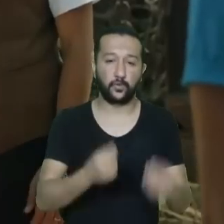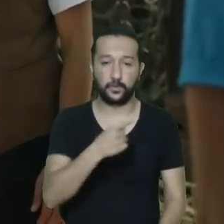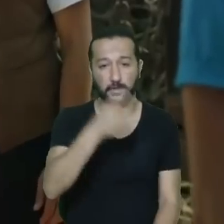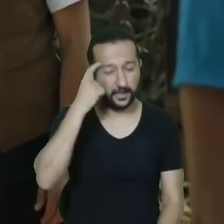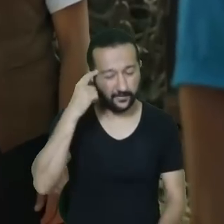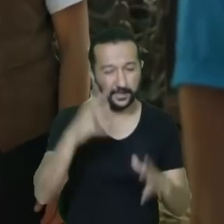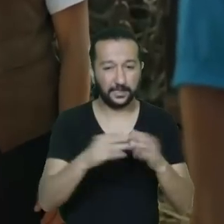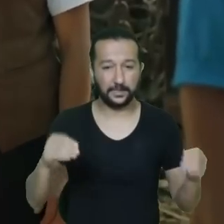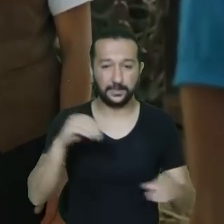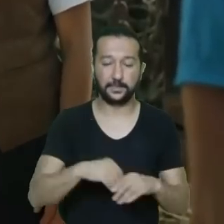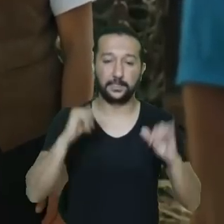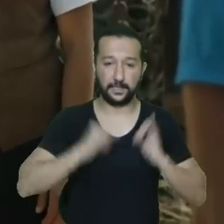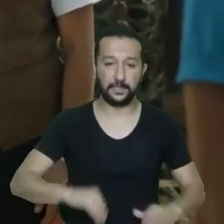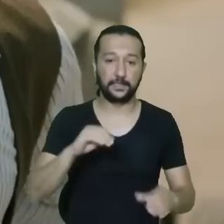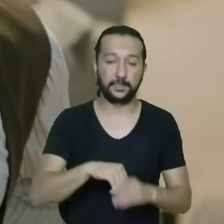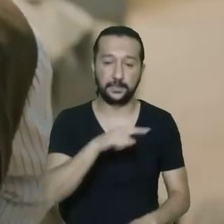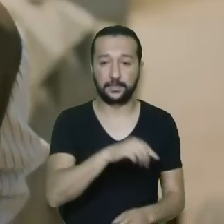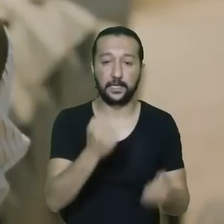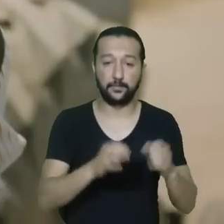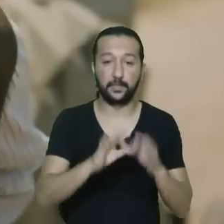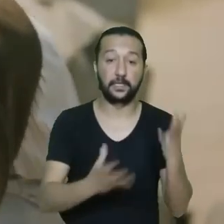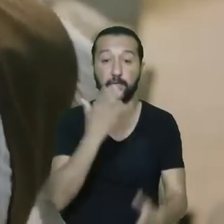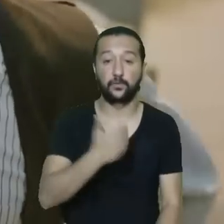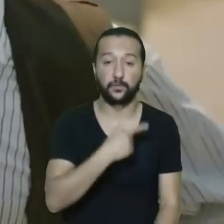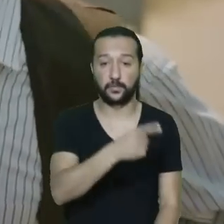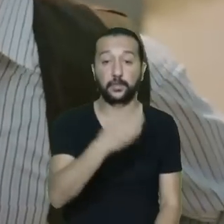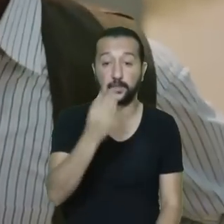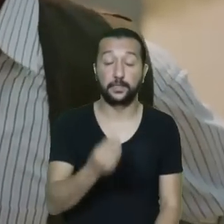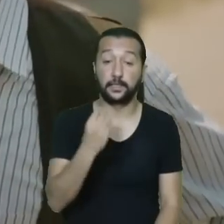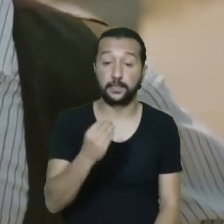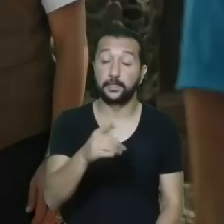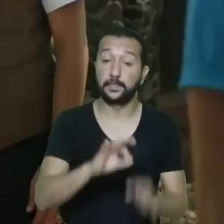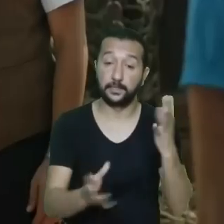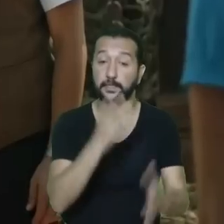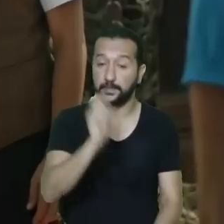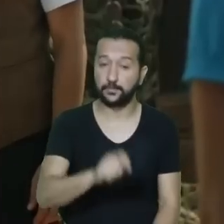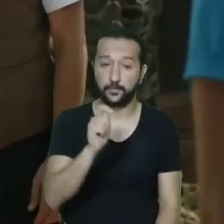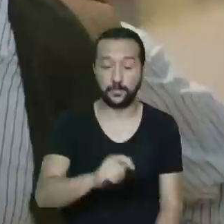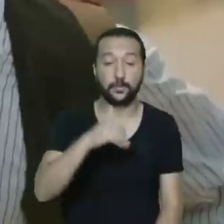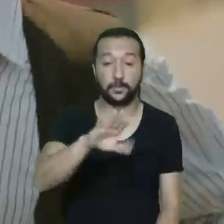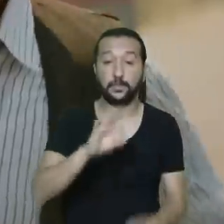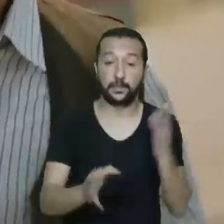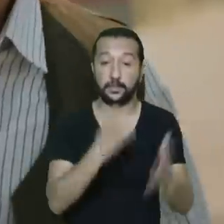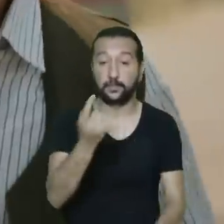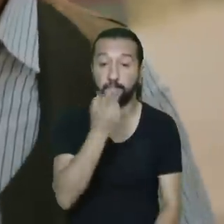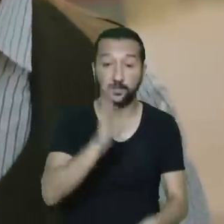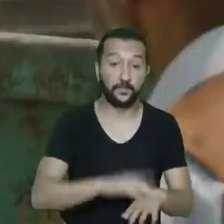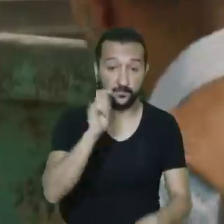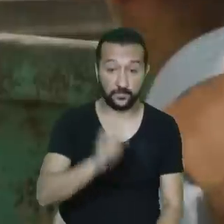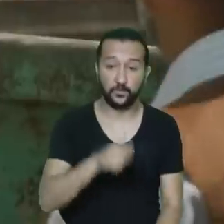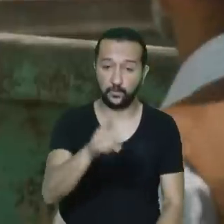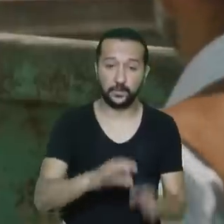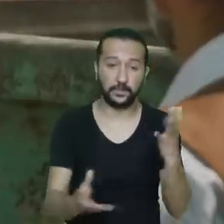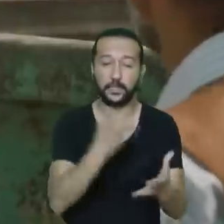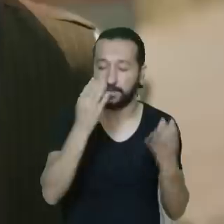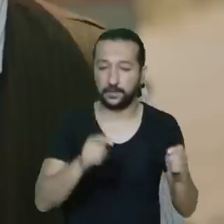biraz kafası dağılsın, rahatlasın diye arabayı yakıyorduk biz. Aman iyi, iyi, yakın, yakın. Yakılacak başka bir şey varsa